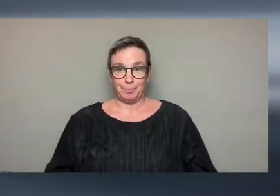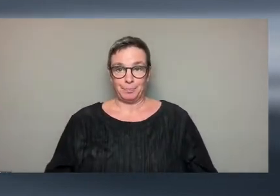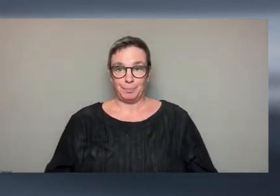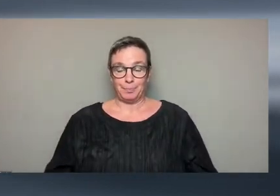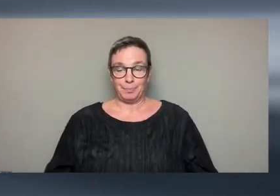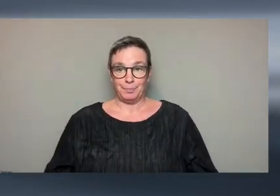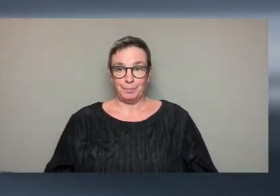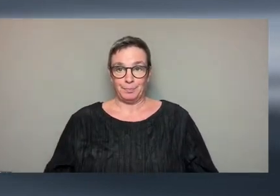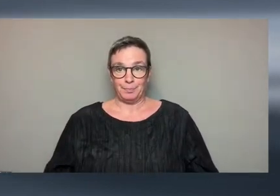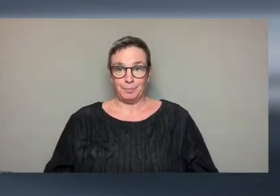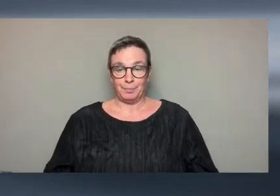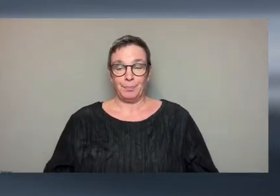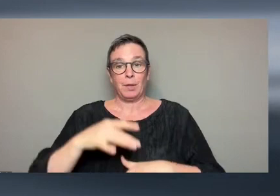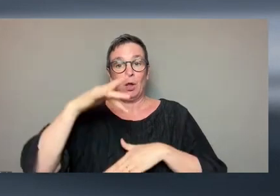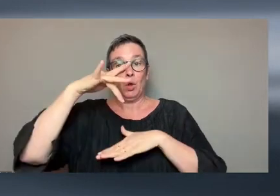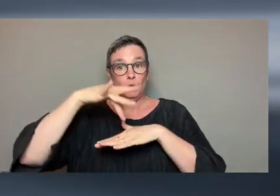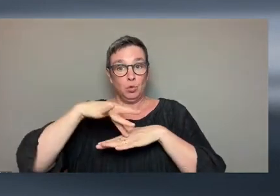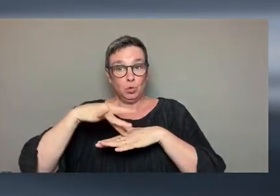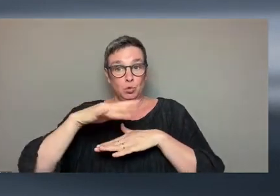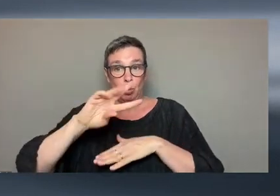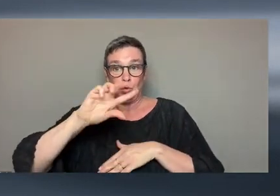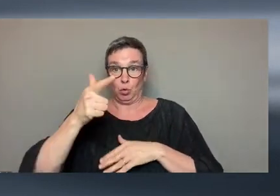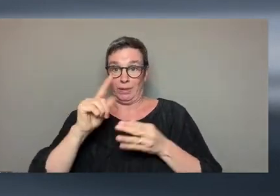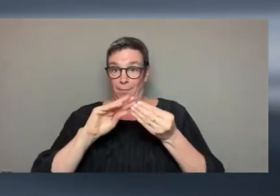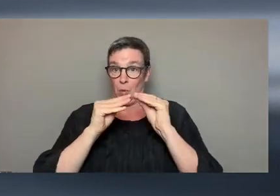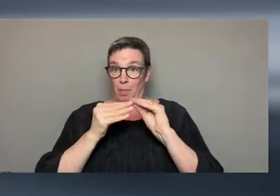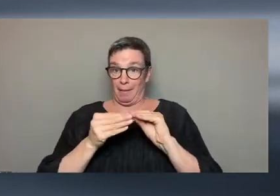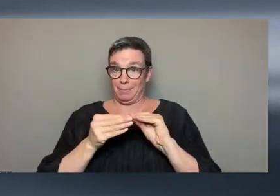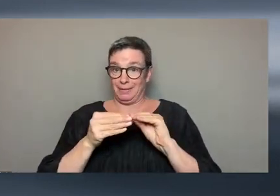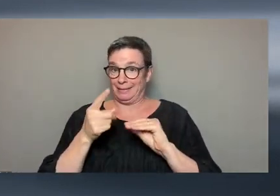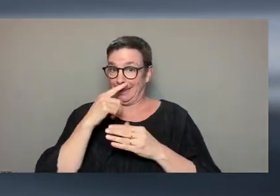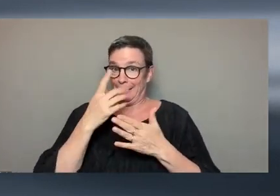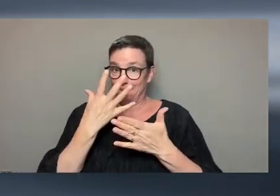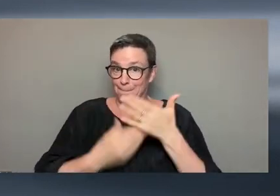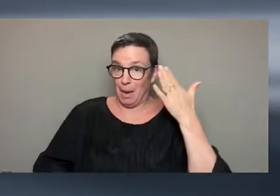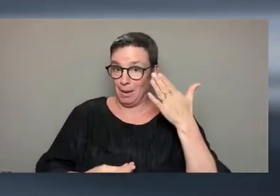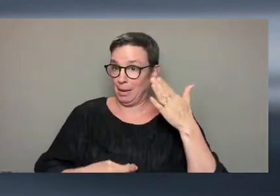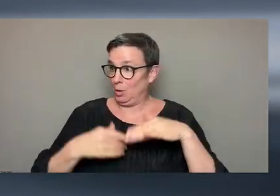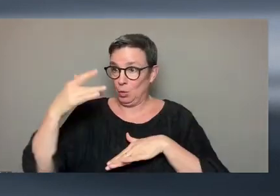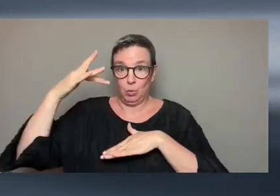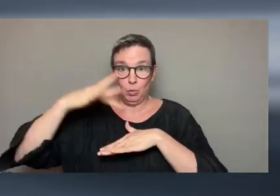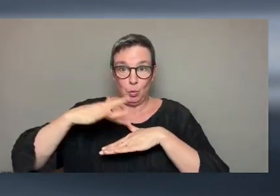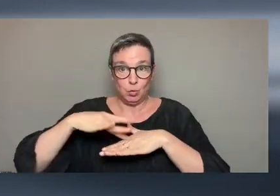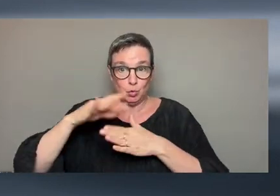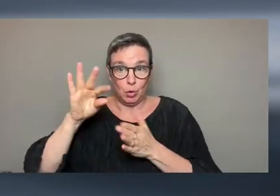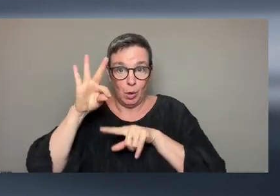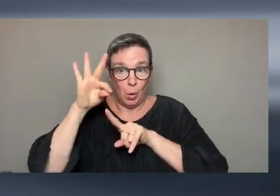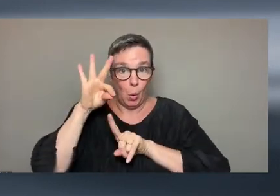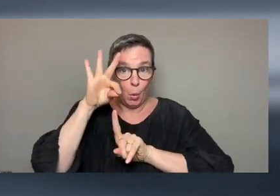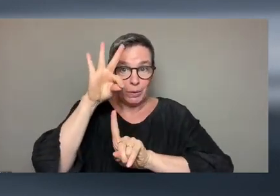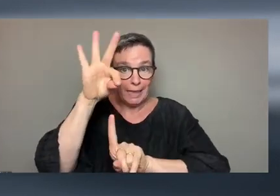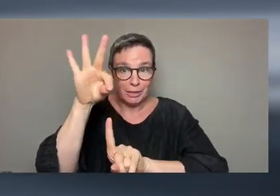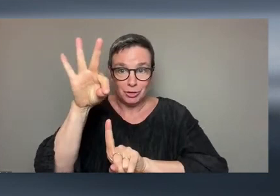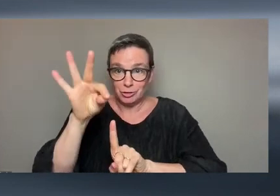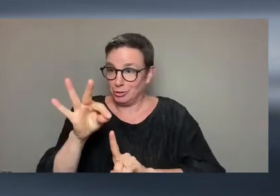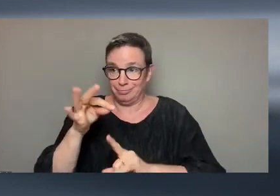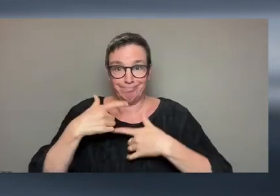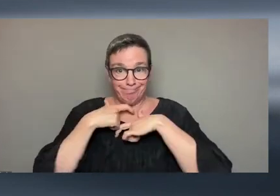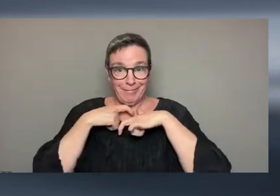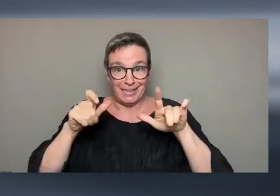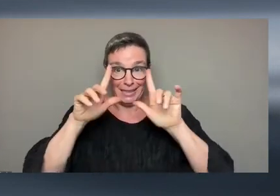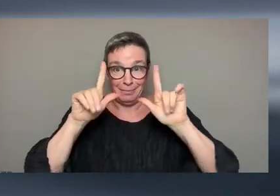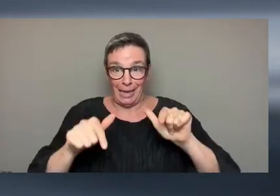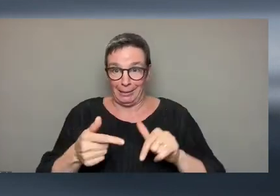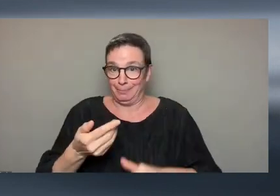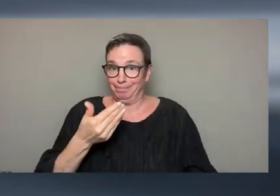Une autre catégorie de difficulté est le manque de bonnes pratiques ou d'exemples de routage accessible. C'est aussi ce qui rend ce domaine